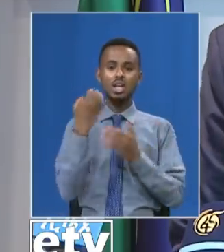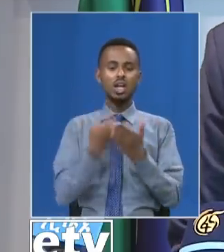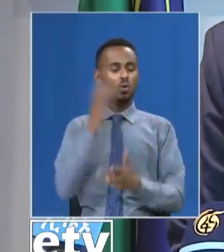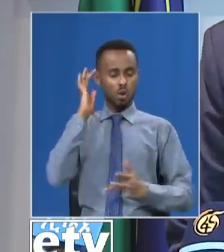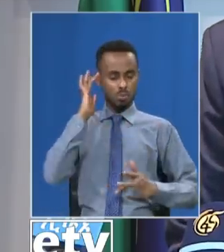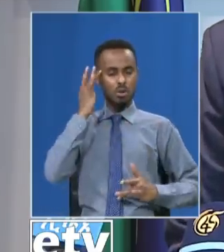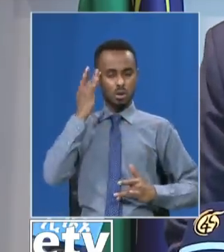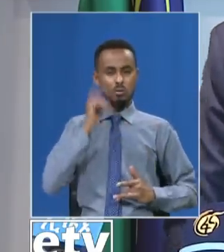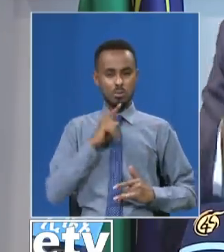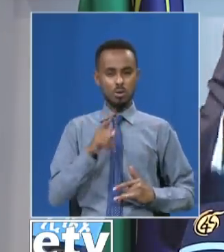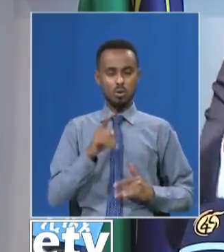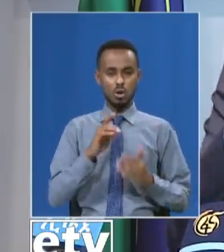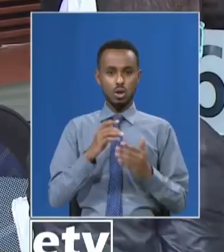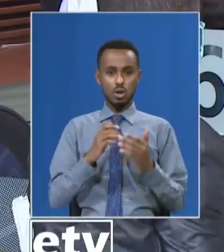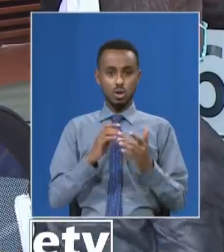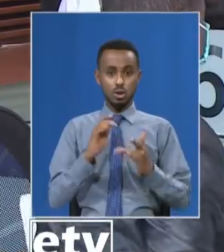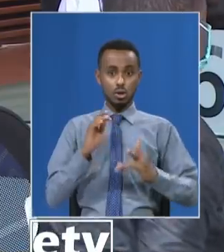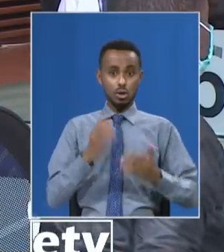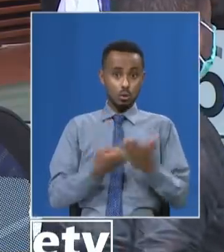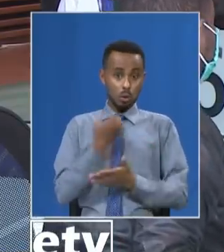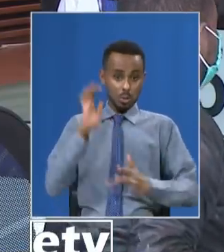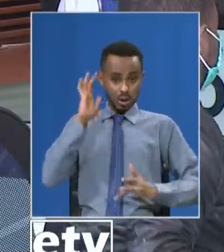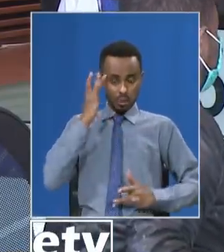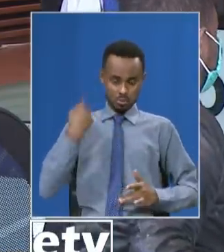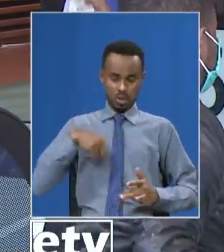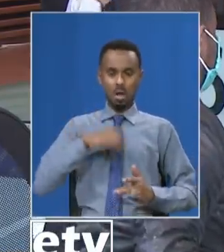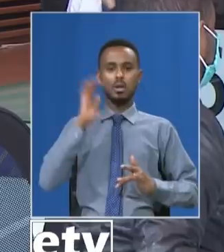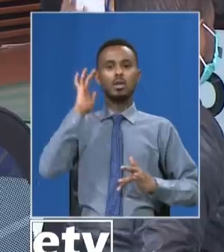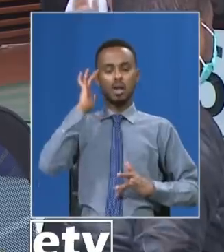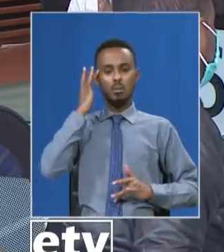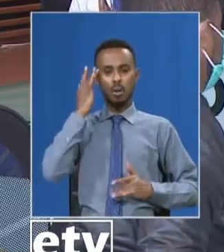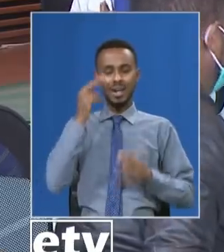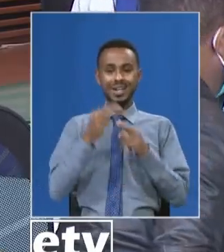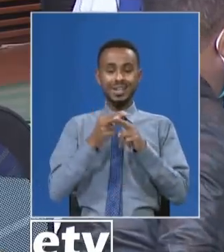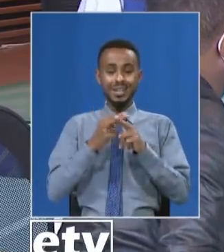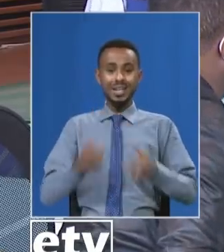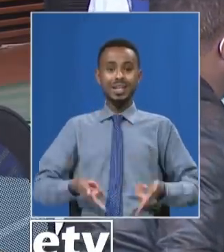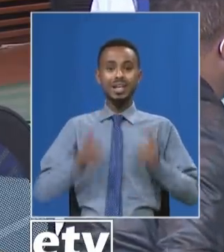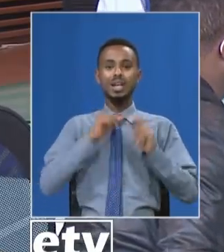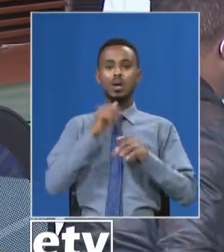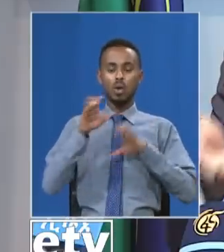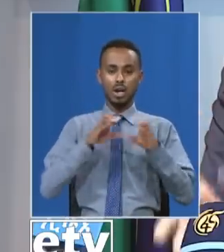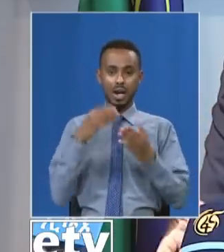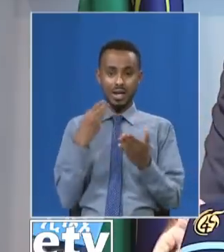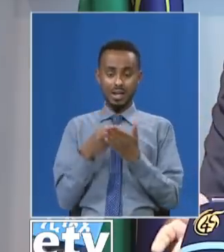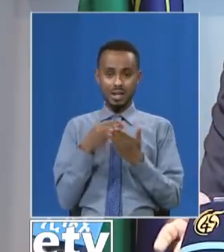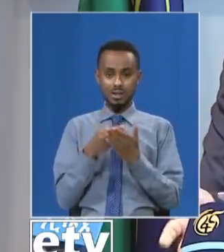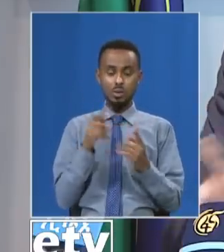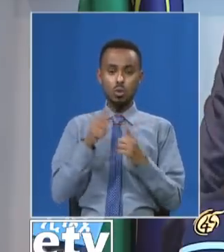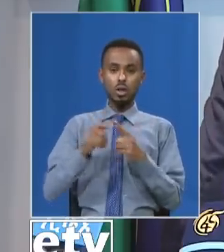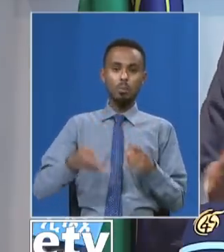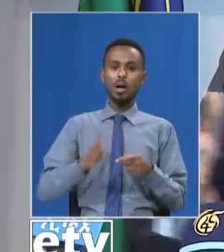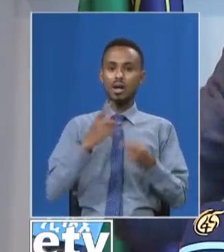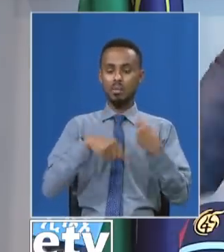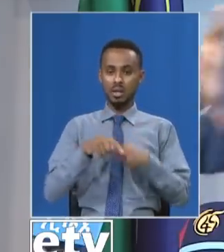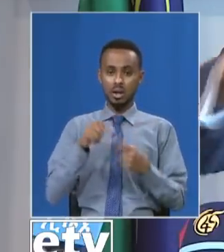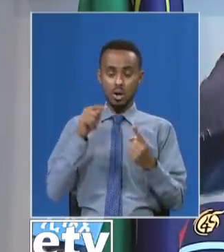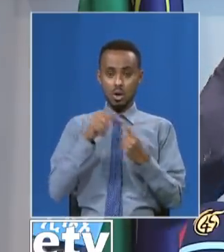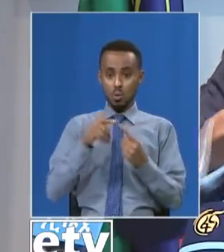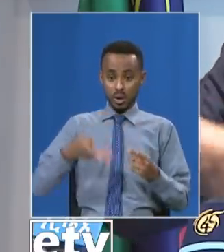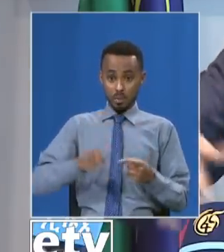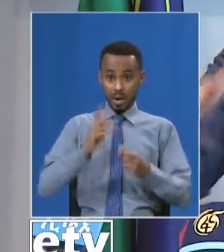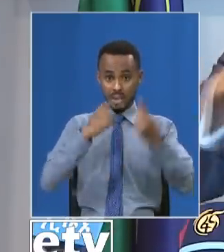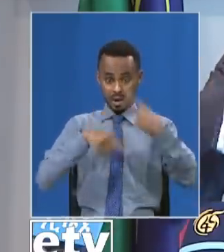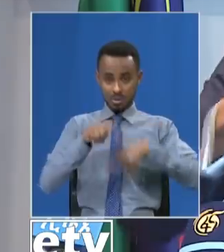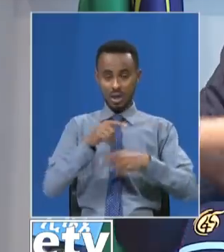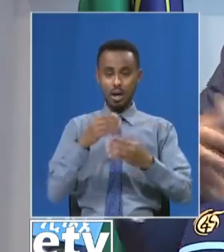ህመም ነው። ኢኮኖሚው ደግሞ ሲታመም እኛም እንታመማለን። እጥረት እንዳይኖር ያደርጋል። ገንዘብ ወደ ባንክ ይመጣል። ወደ ባንክ